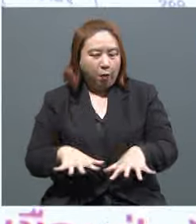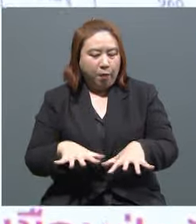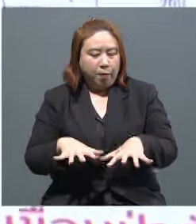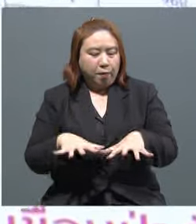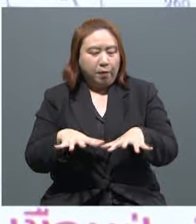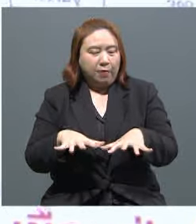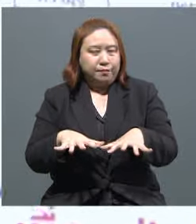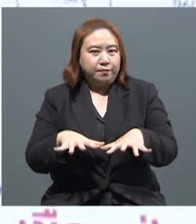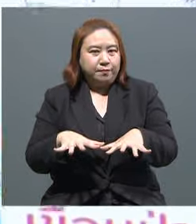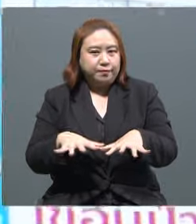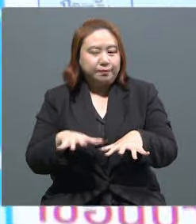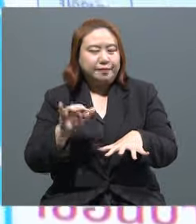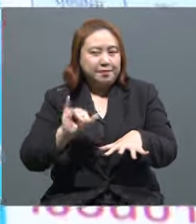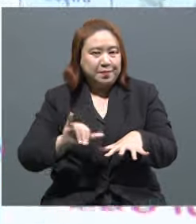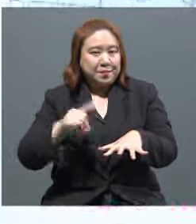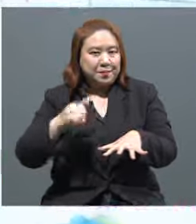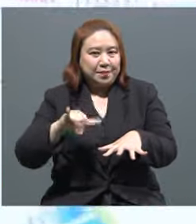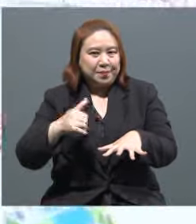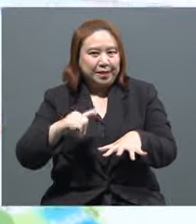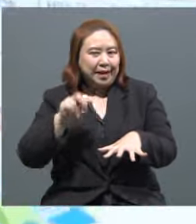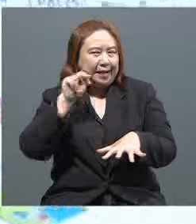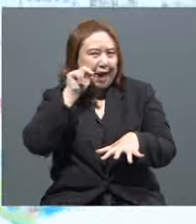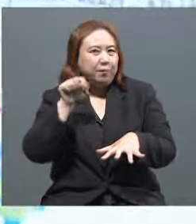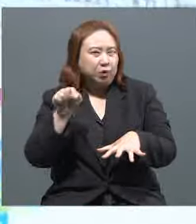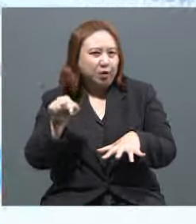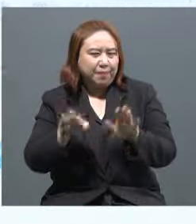เราก็ประมาณว่าอาจจะมีปริมาณน้ำที่ตรงนี้ครับประมาณสัก